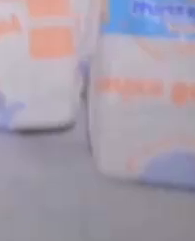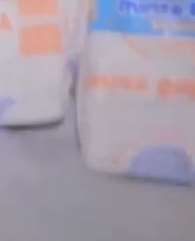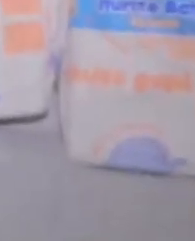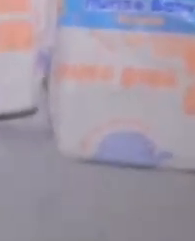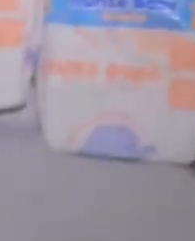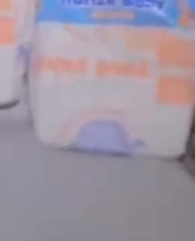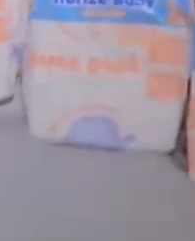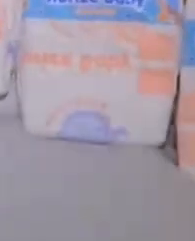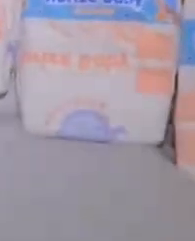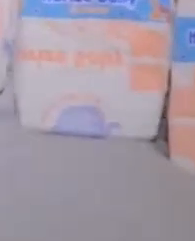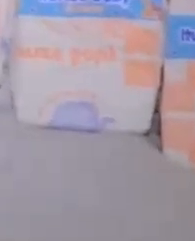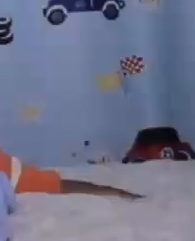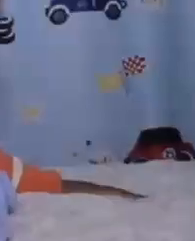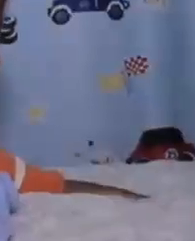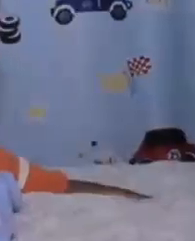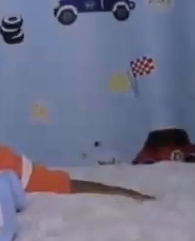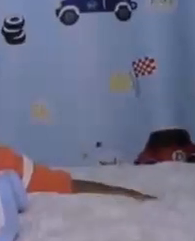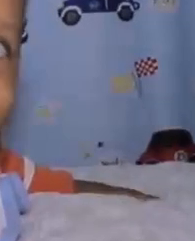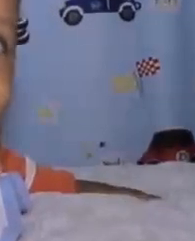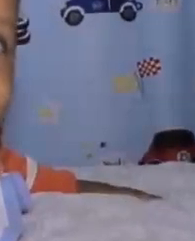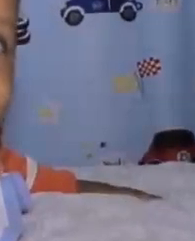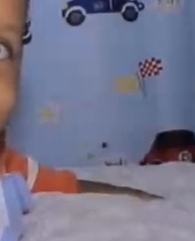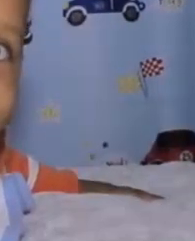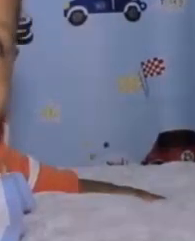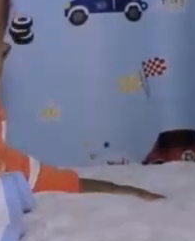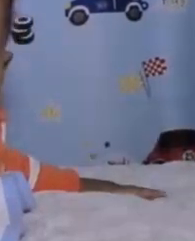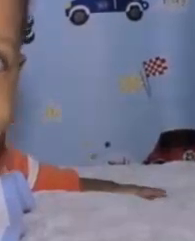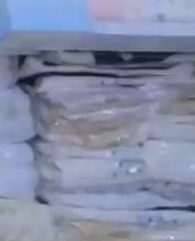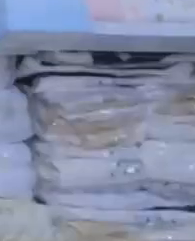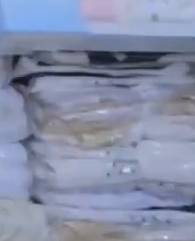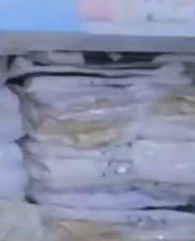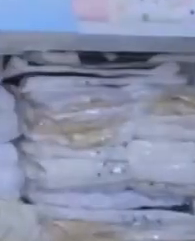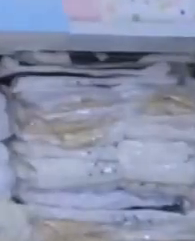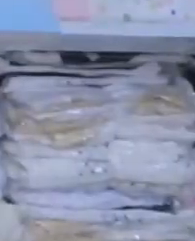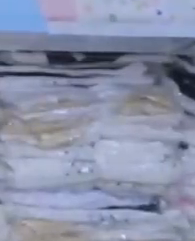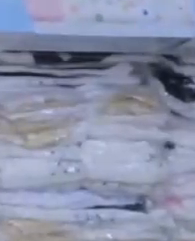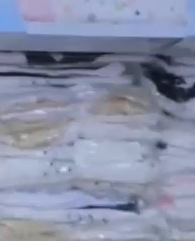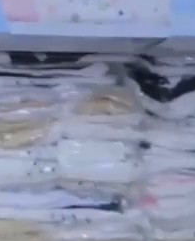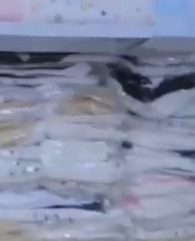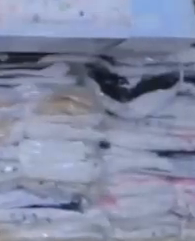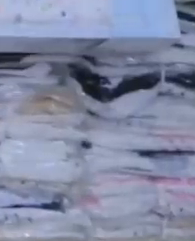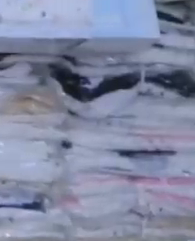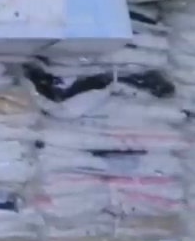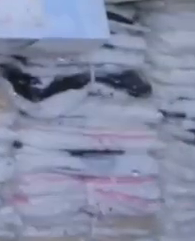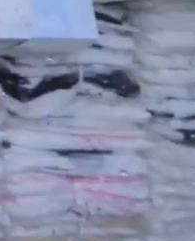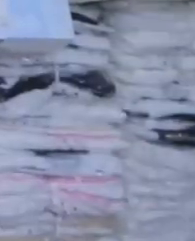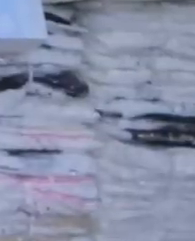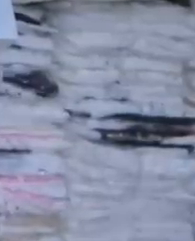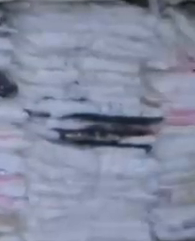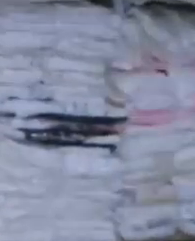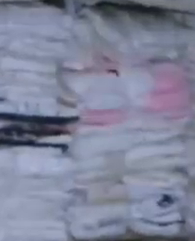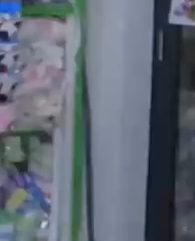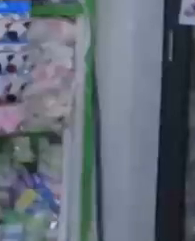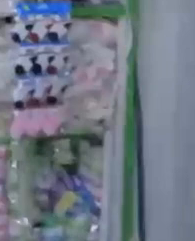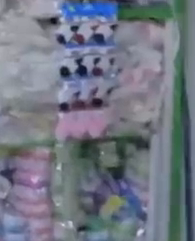0784-94-95-051 mubyeyi nuramukugize umugisha wo kubyara urangayika wibaza uzakura ibikoresho byiza bizaherekeza umwana wawe kuva